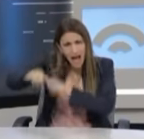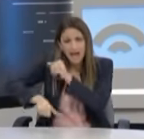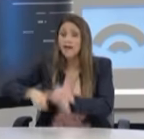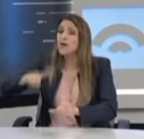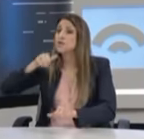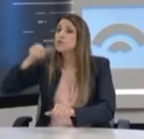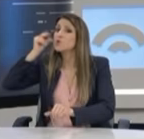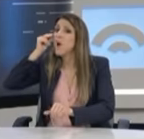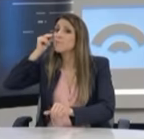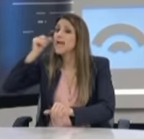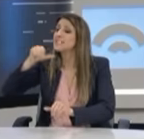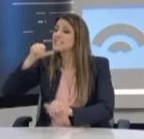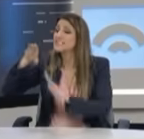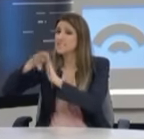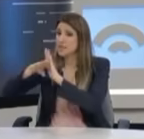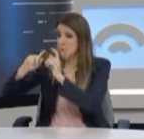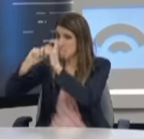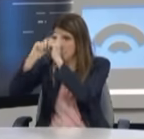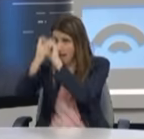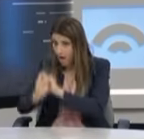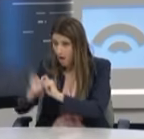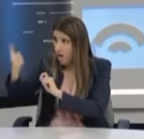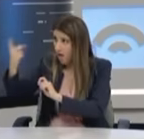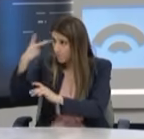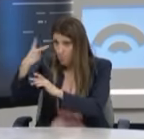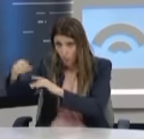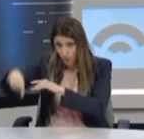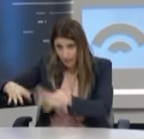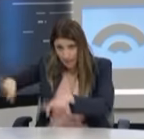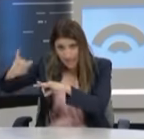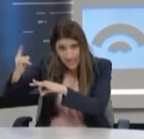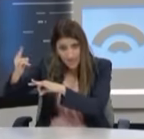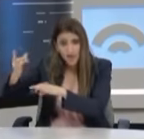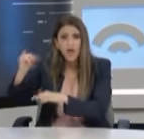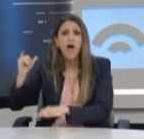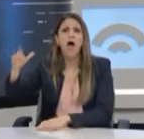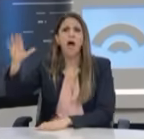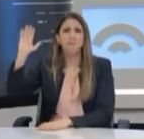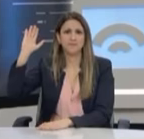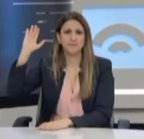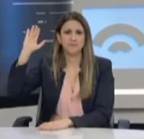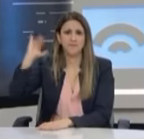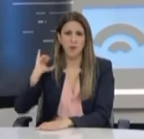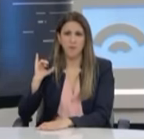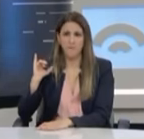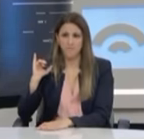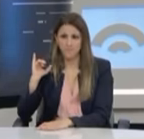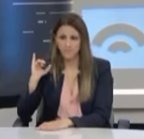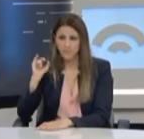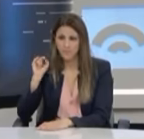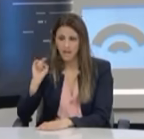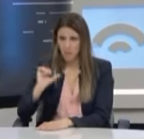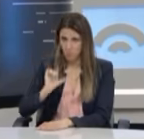που η Συμφωνία των Πρεσπών προέβλεπε δεν θα ισχύσουν από τώρα. Αλλά μόνο προσέξτε, αφού η